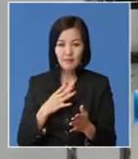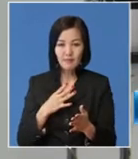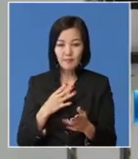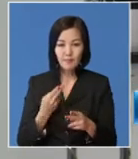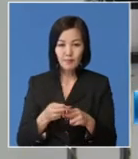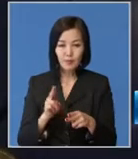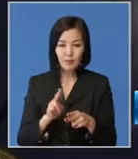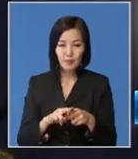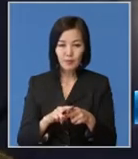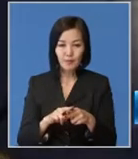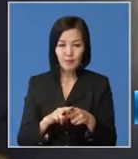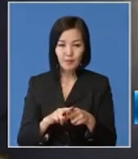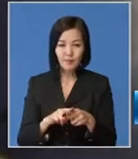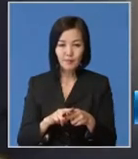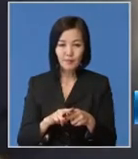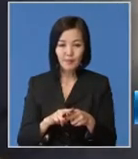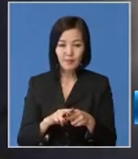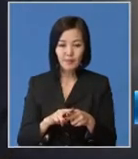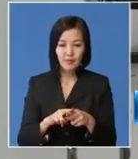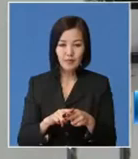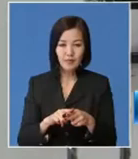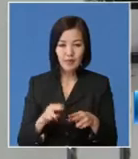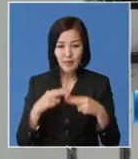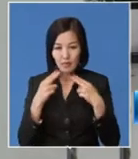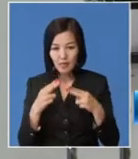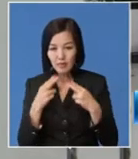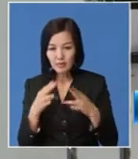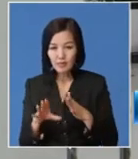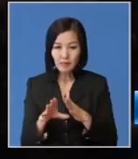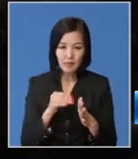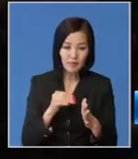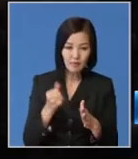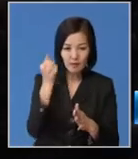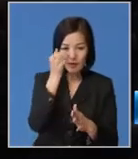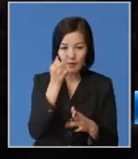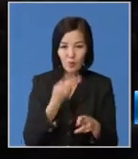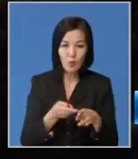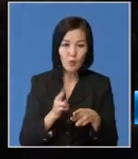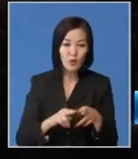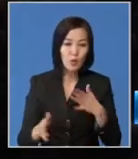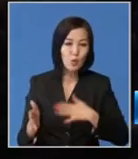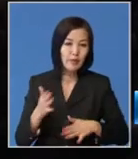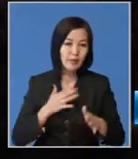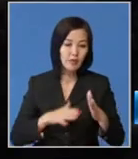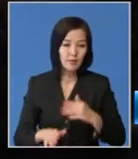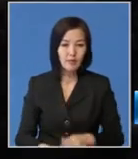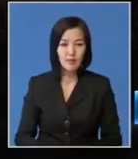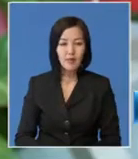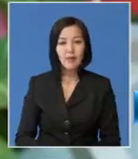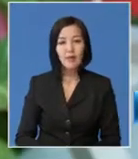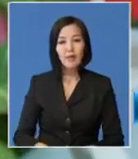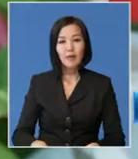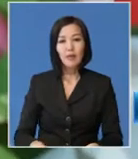Бұл енді еліп ескергені өте қуаныштымын. Мерекелік шара соңында жергілікті